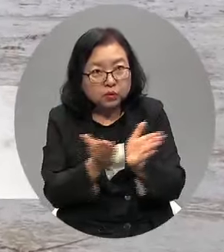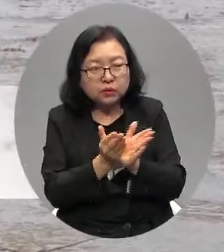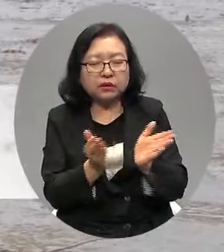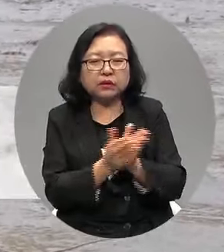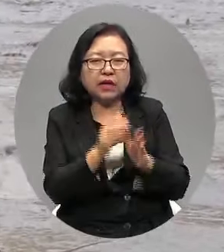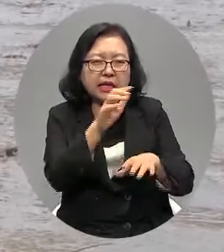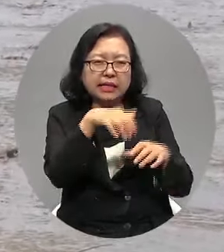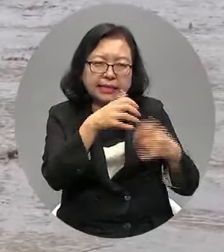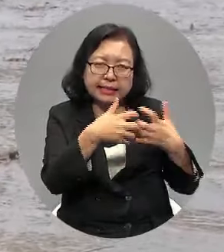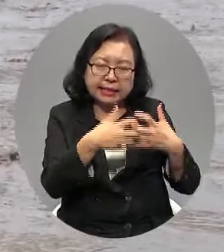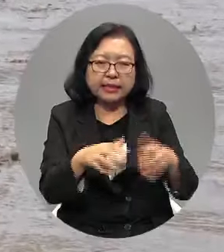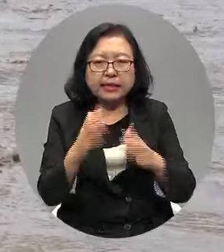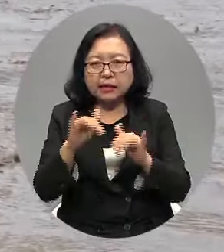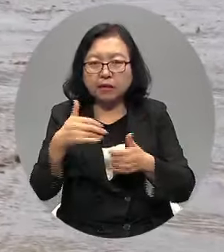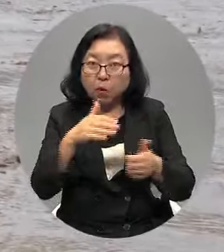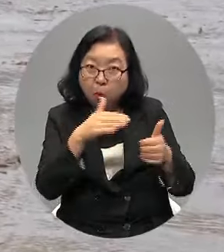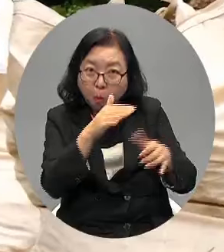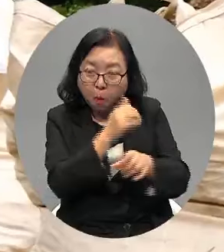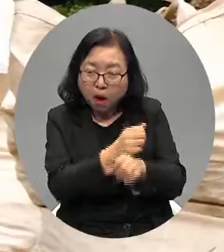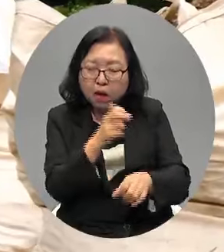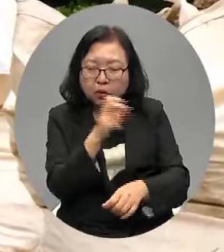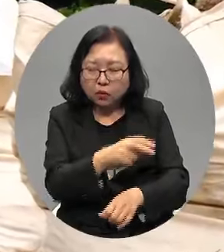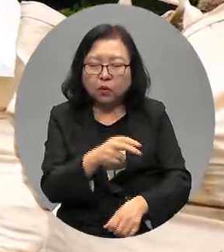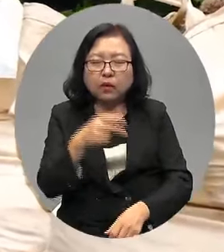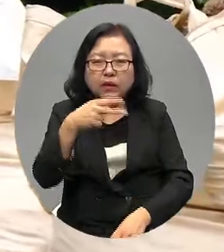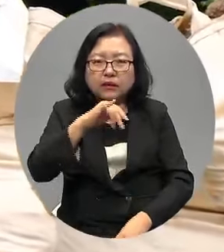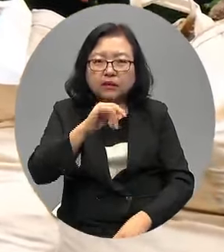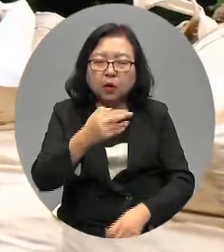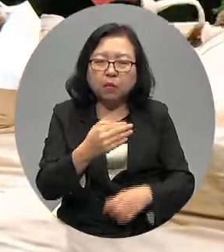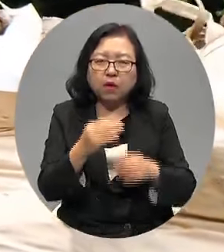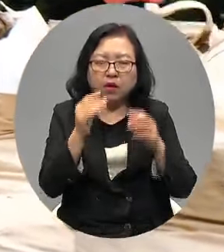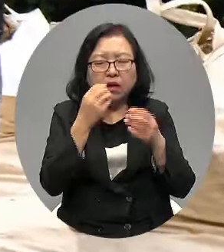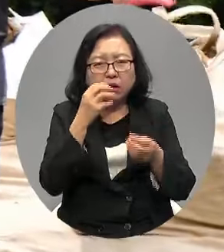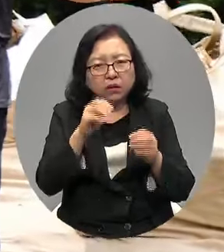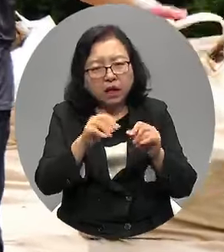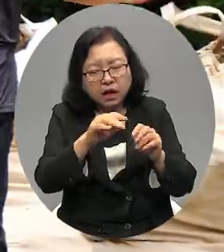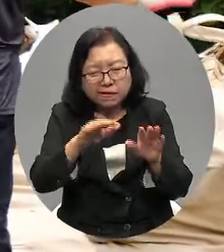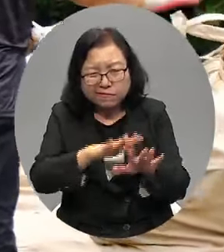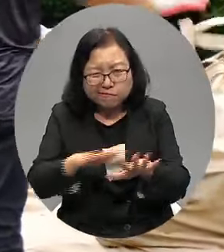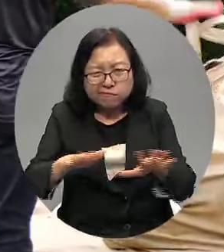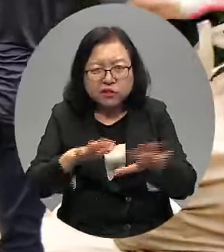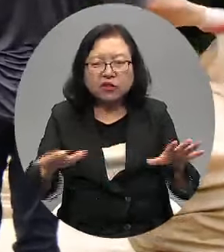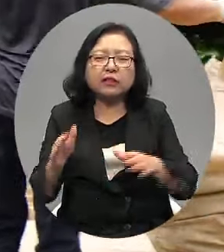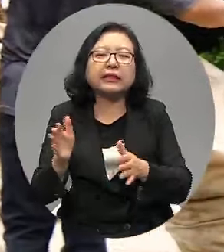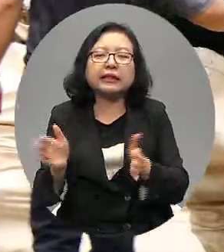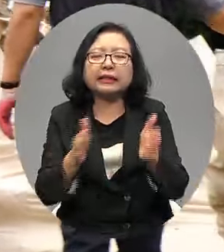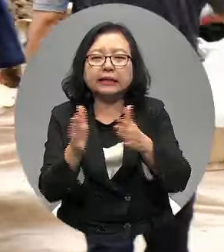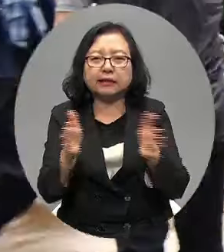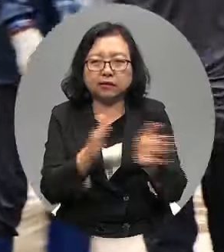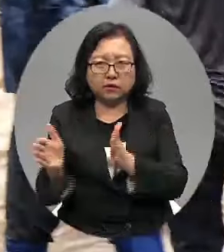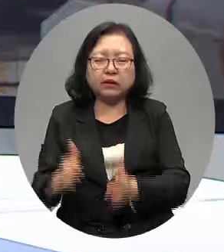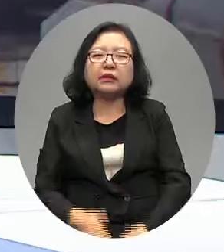투입하고 심천면 고당리 국도 4호선에 쌓인 토석 천여 톤을 정리했습니다.